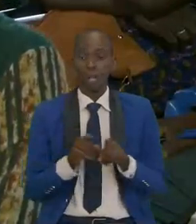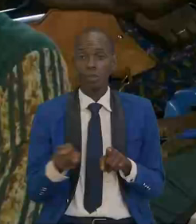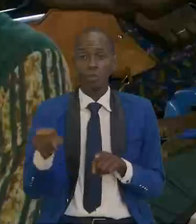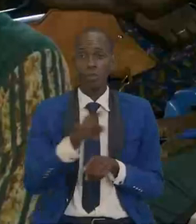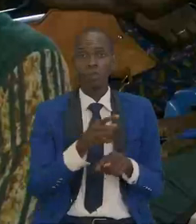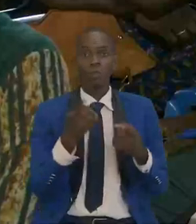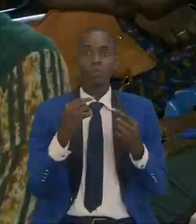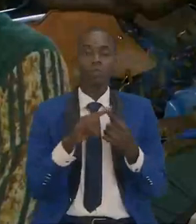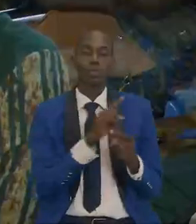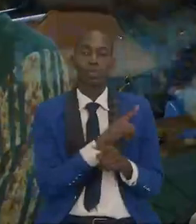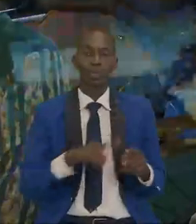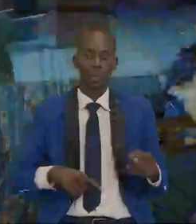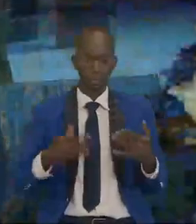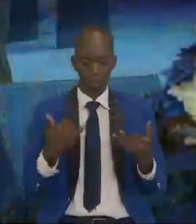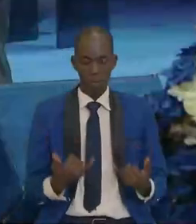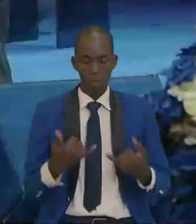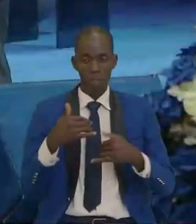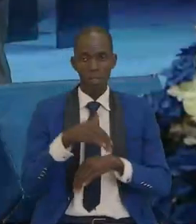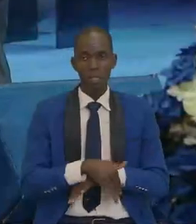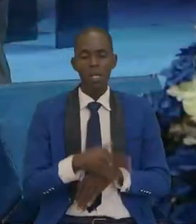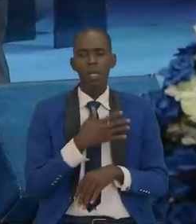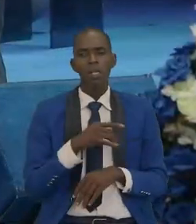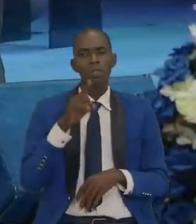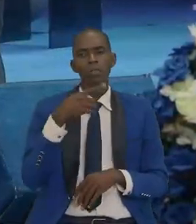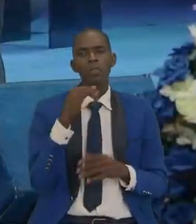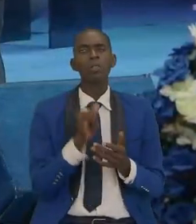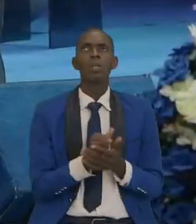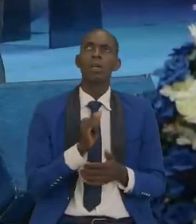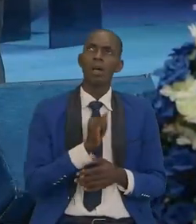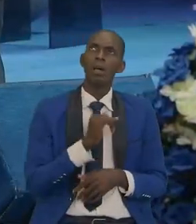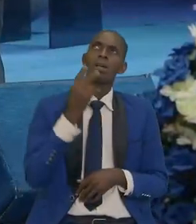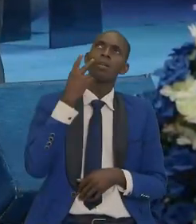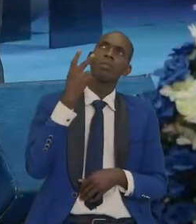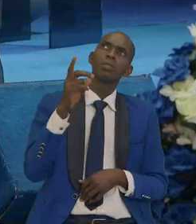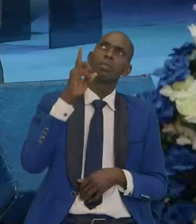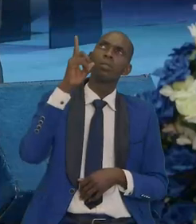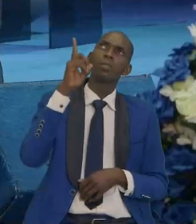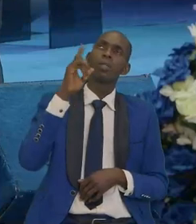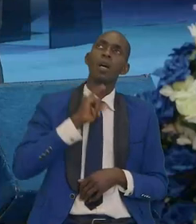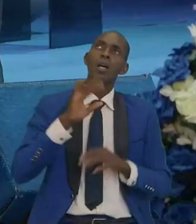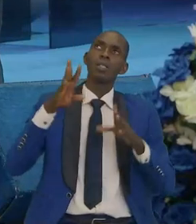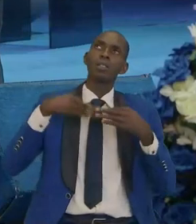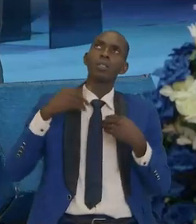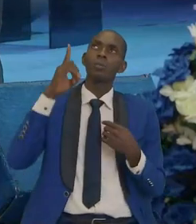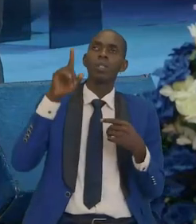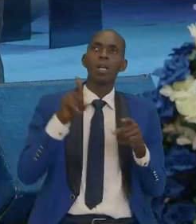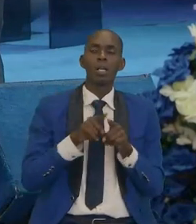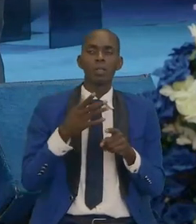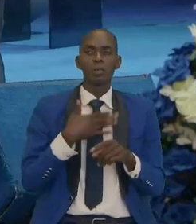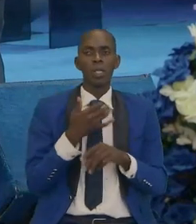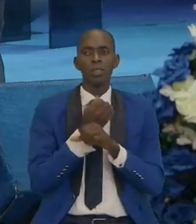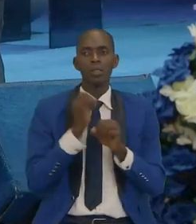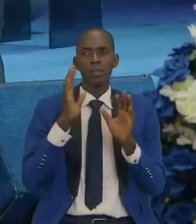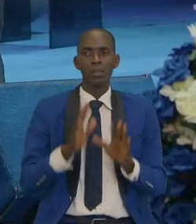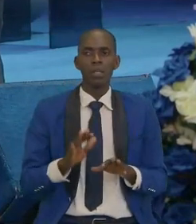de ton salut, la joie de mon salut, la joie de mon salut. Lorsque tu viens au Seigneur ce jour, tu dis, je le vois